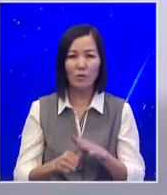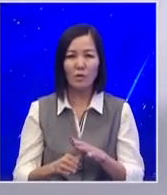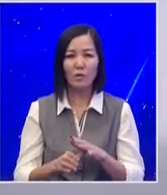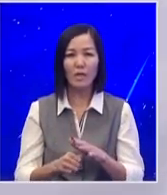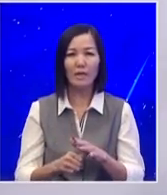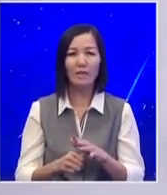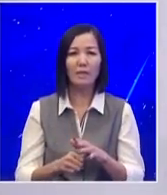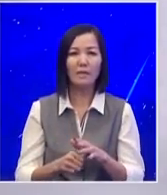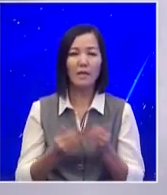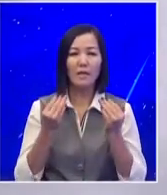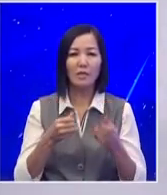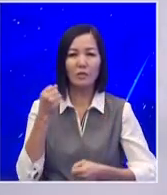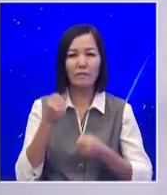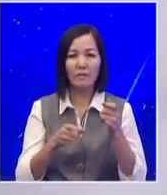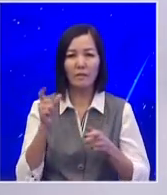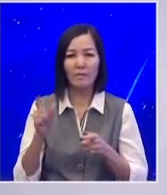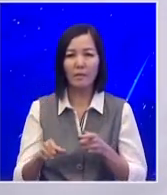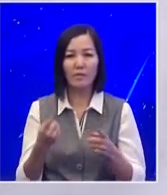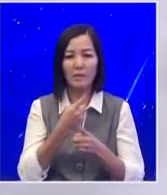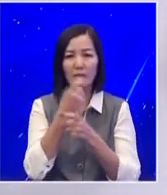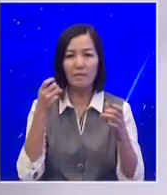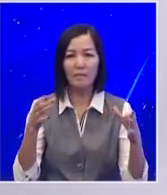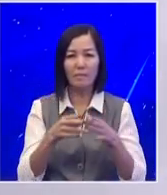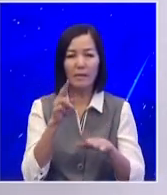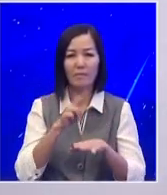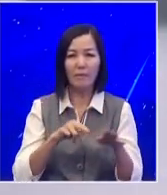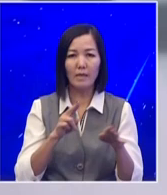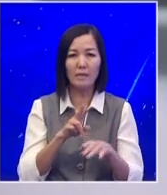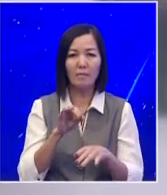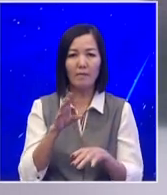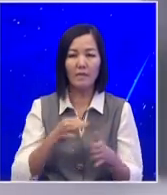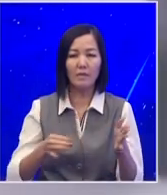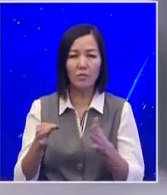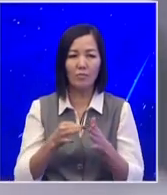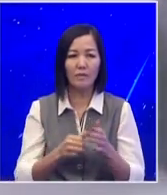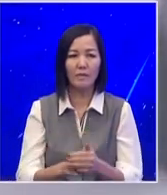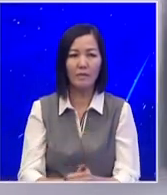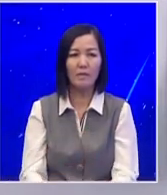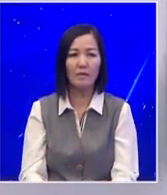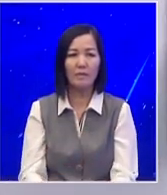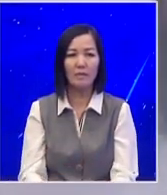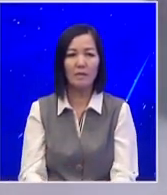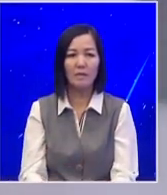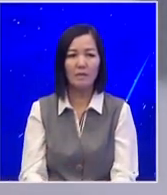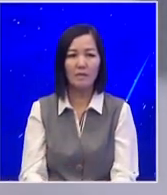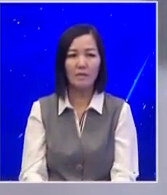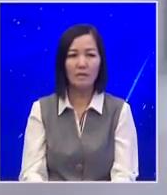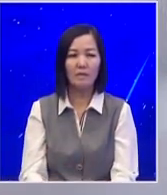по установлению водителя автомашины, сообщили в департаменте полиции Павлодарской области.